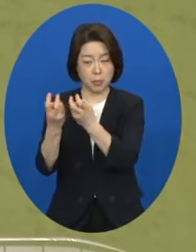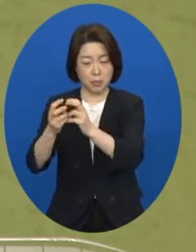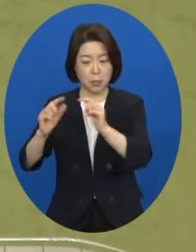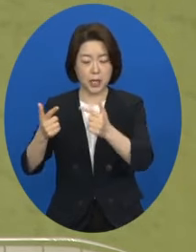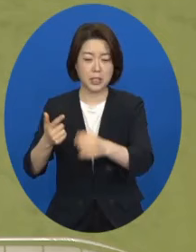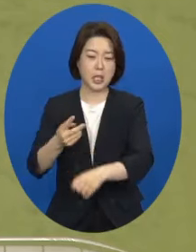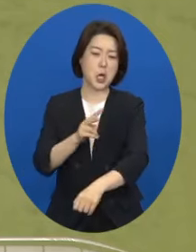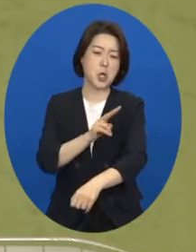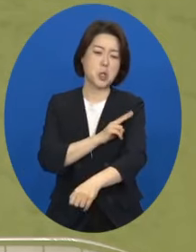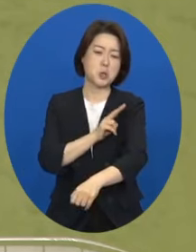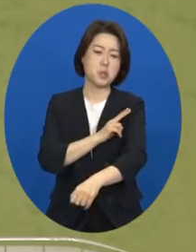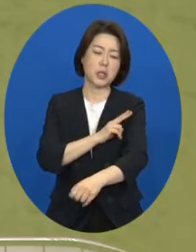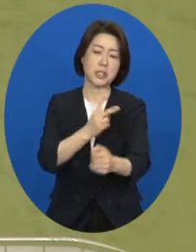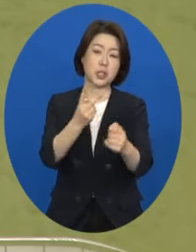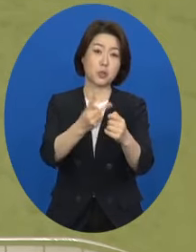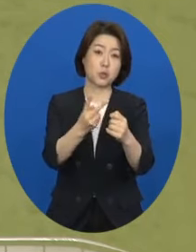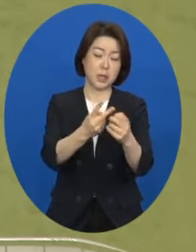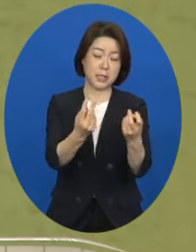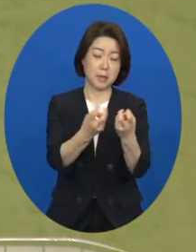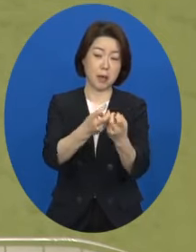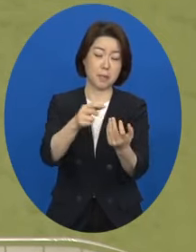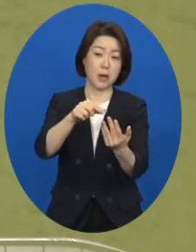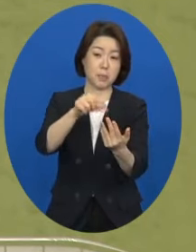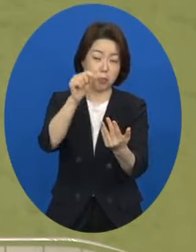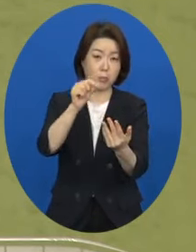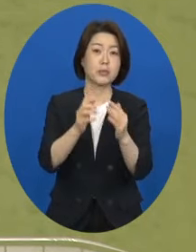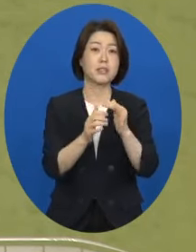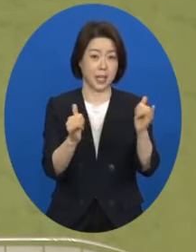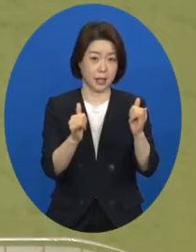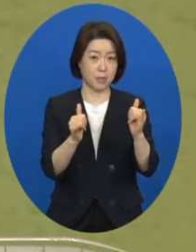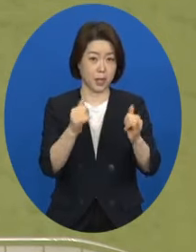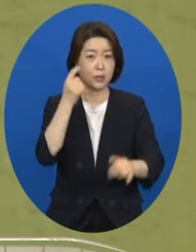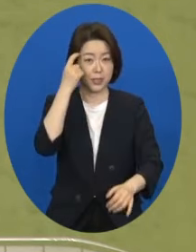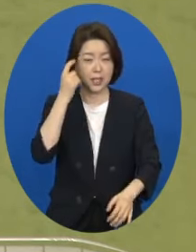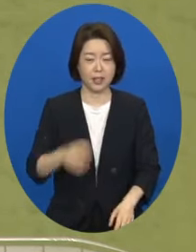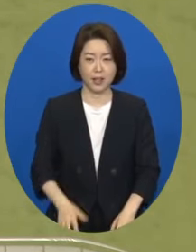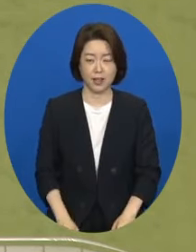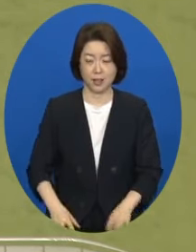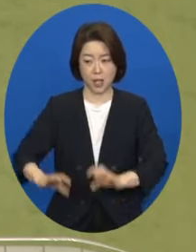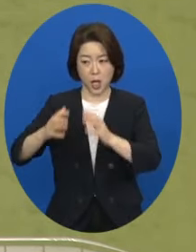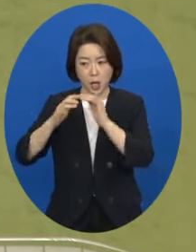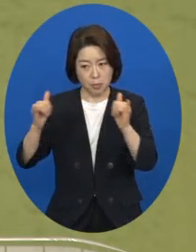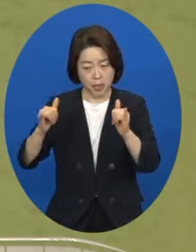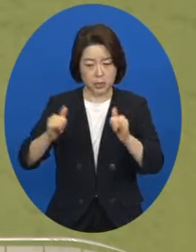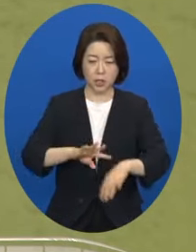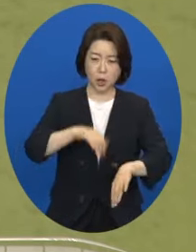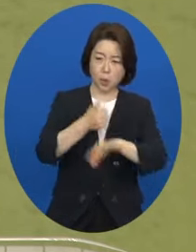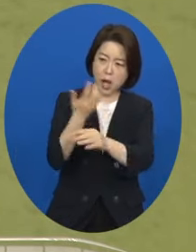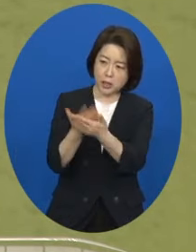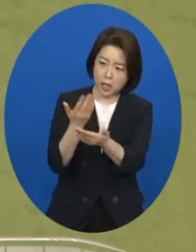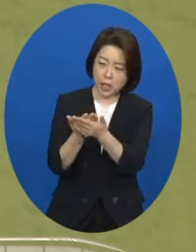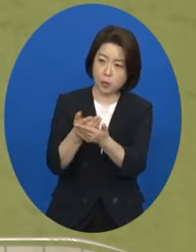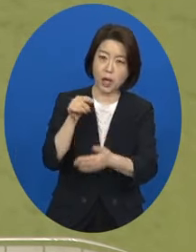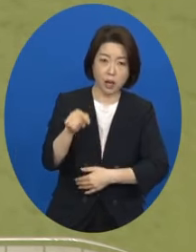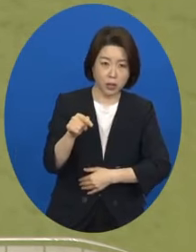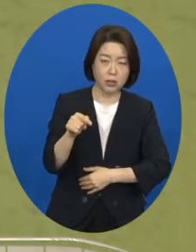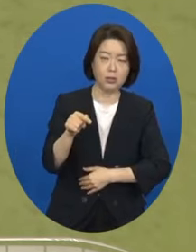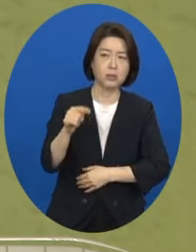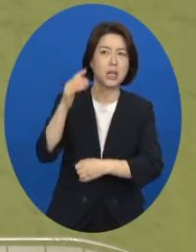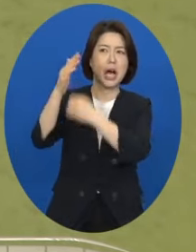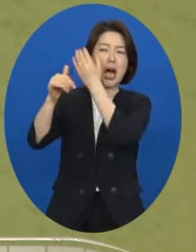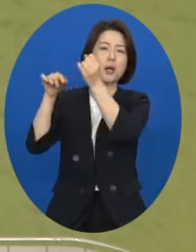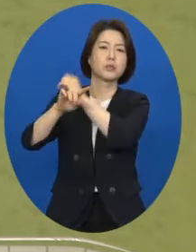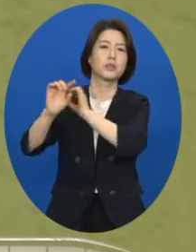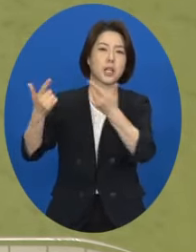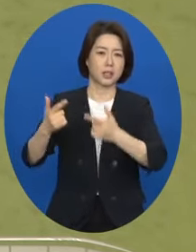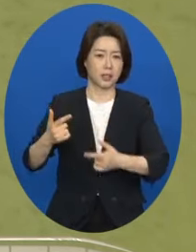꼽고 싶습니다. 왜냐하면 백성들이 왕의 제도를 구한 것은 하나님의 뜻이 아니었습니다. 하나님은 직접